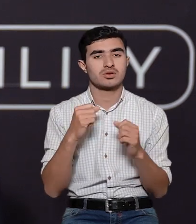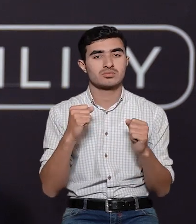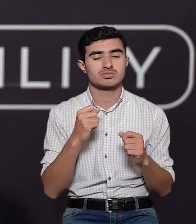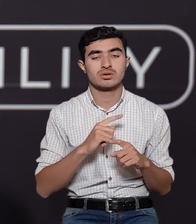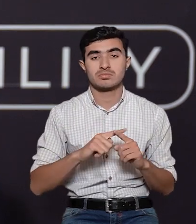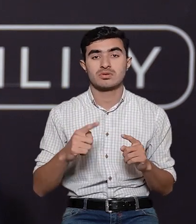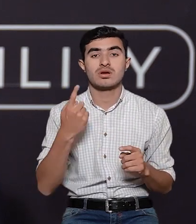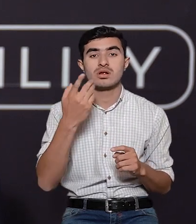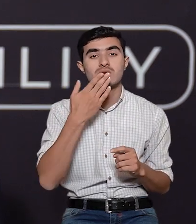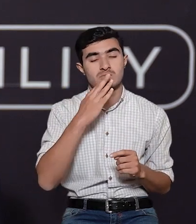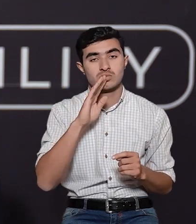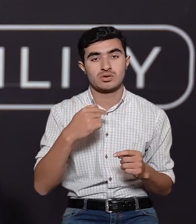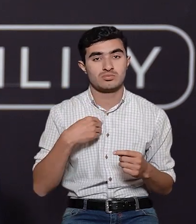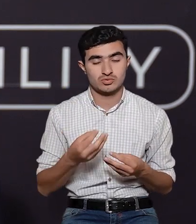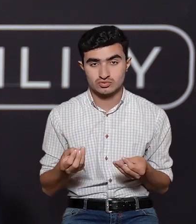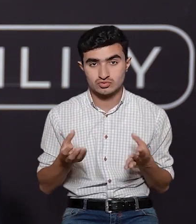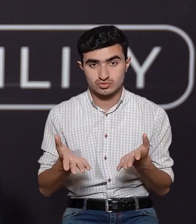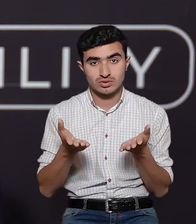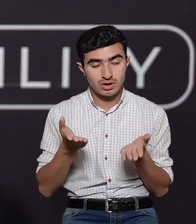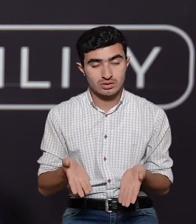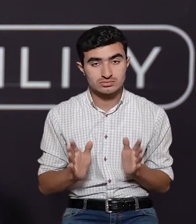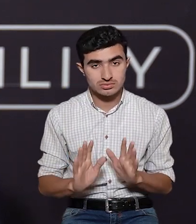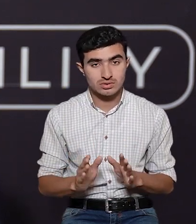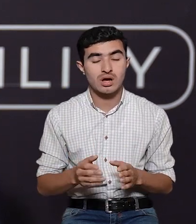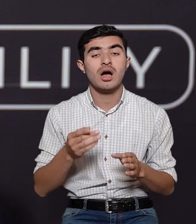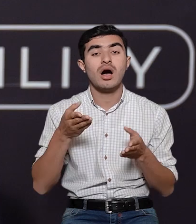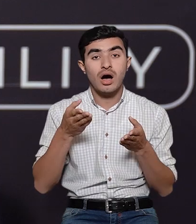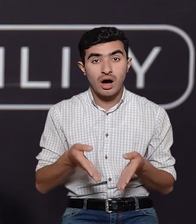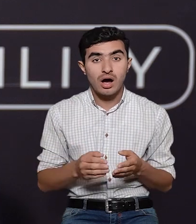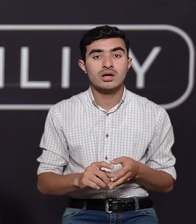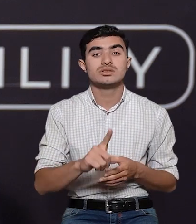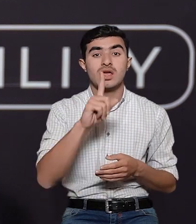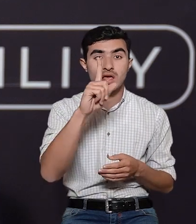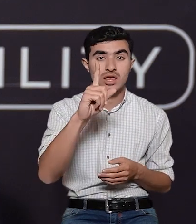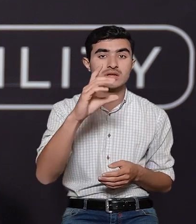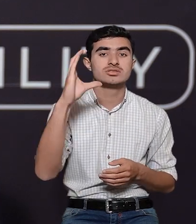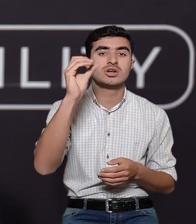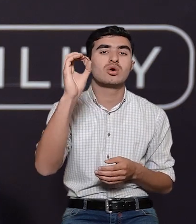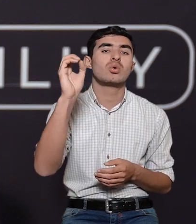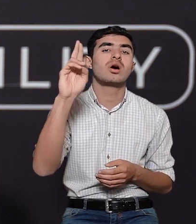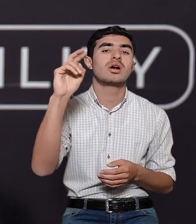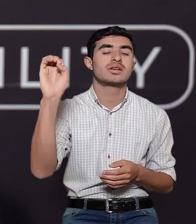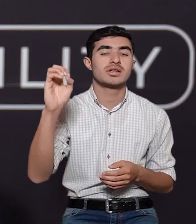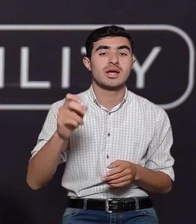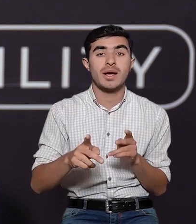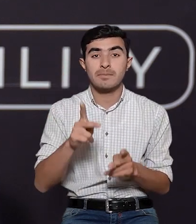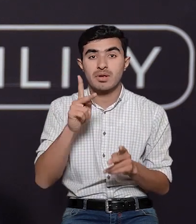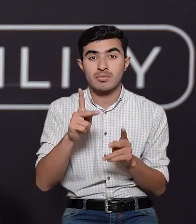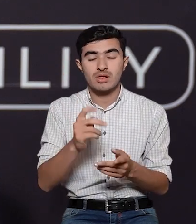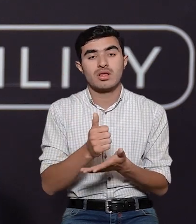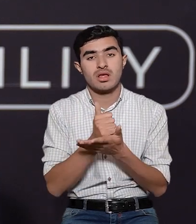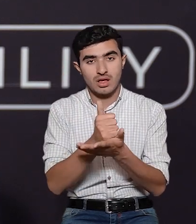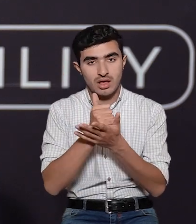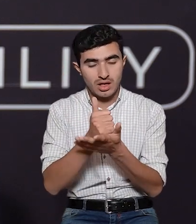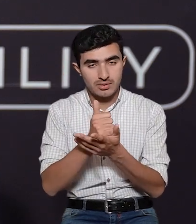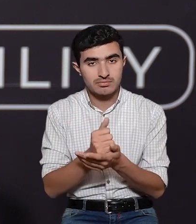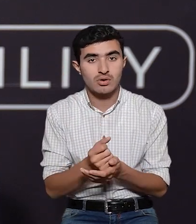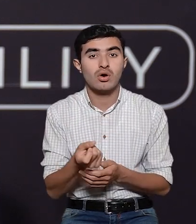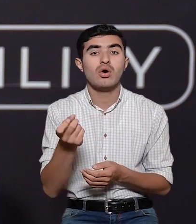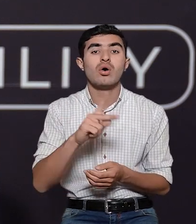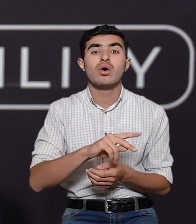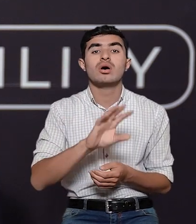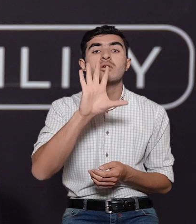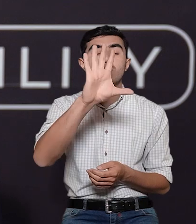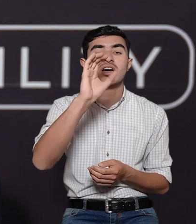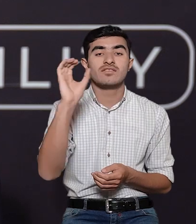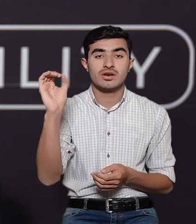ایمرجنسی سروس شروع کی۔ آج اس سروس نے 1 کروڑ سے زیادہ لوگوں کو ریسکیو کیا ہے، اب تک 500 ارب سے زیادہ کے نقصانات بچا